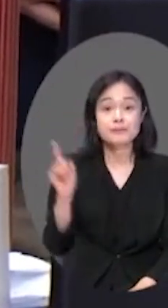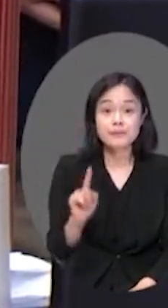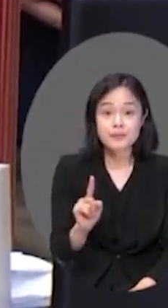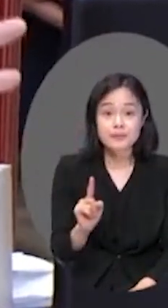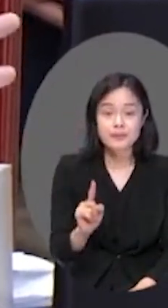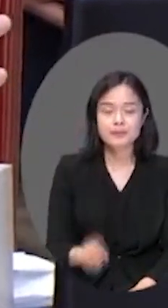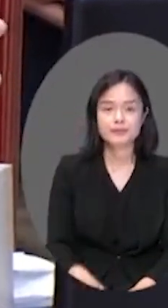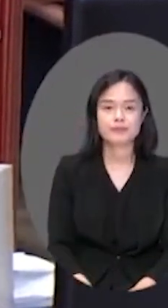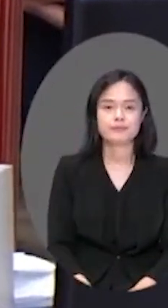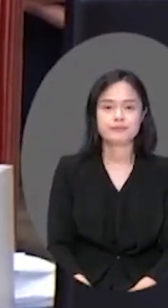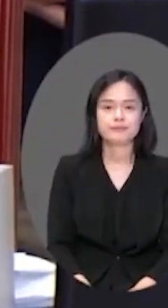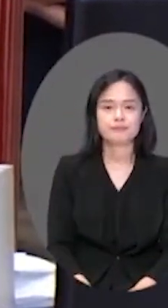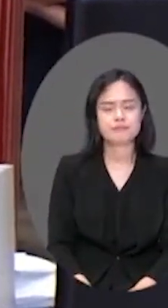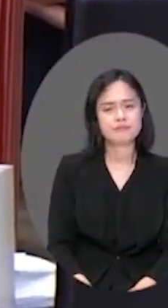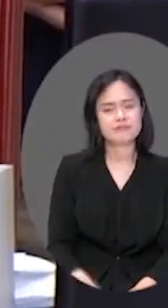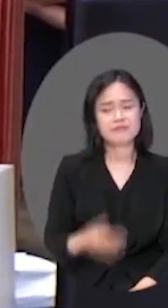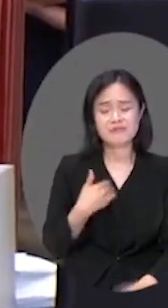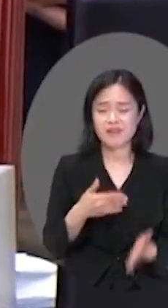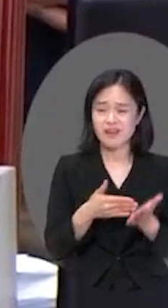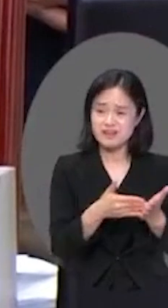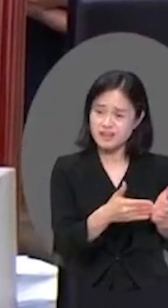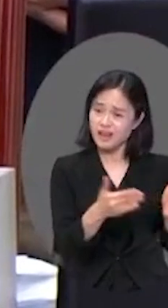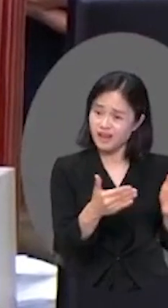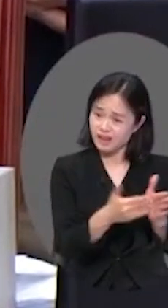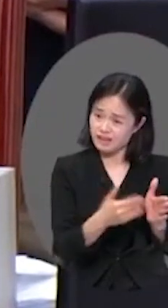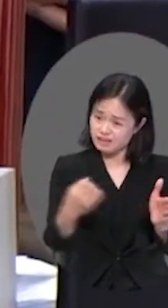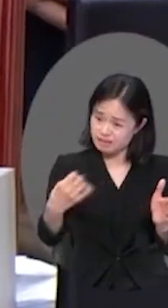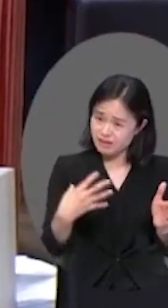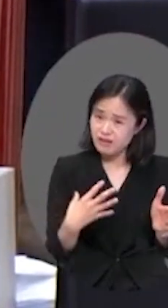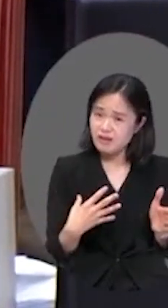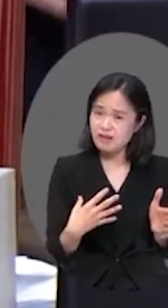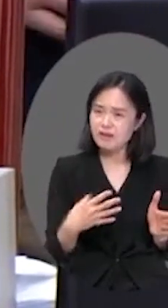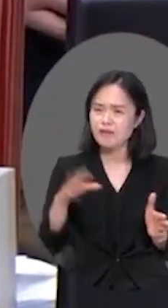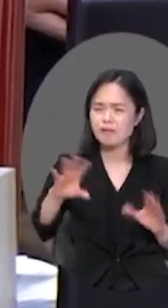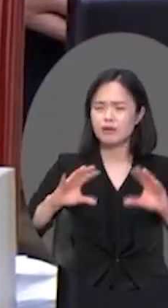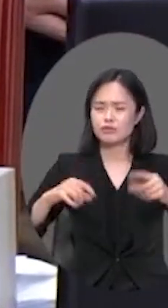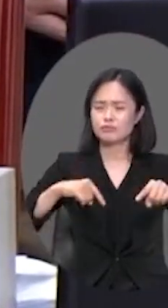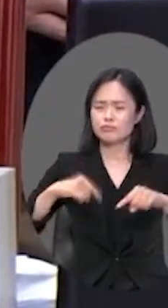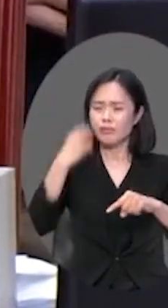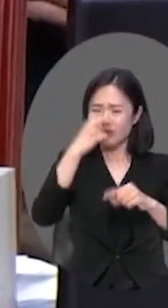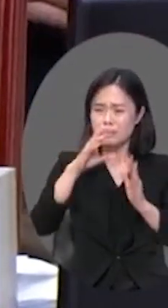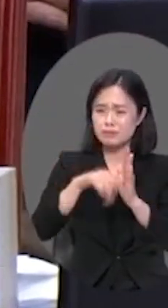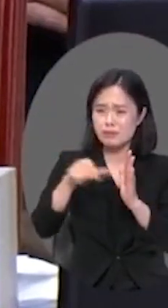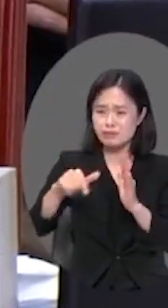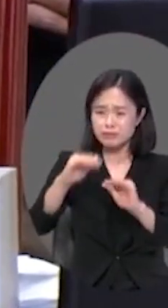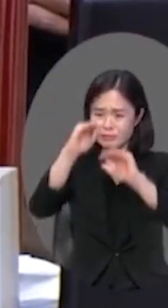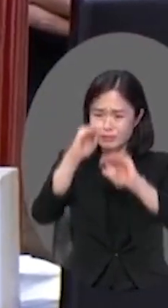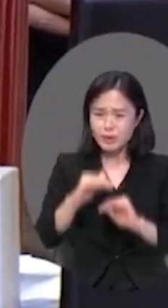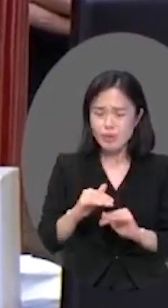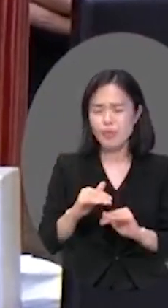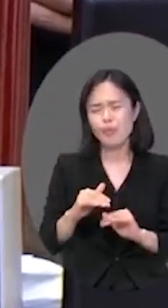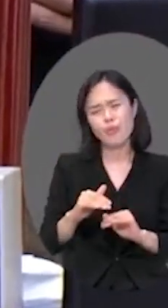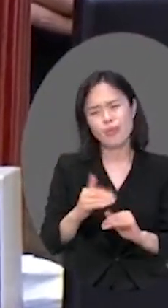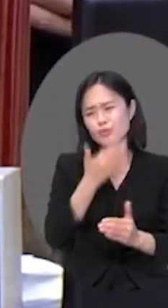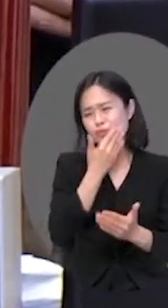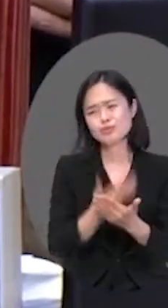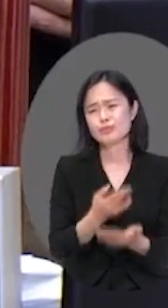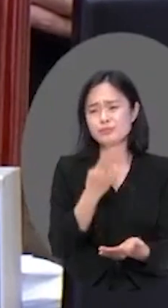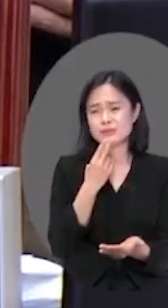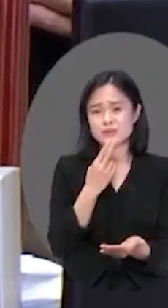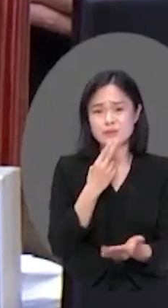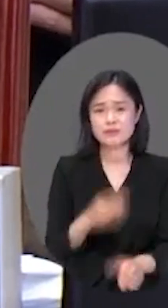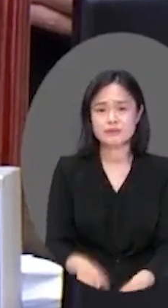제가 제안했다는데 국감 때 이게 뭐가 그렇게 중요하다고. 아니 그만하시고요.